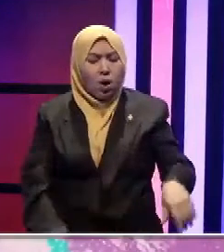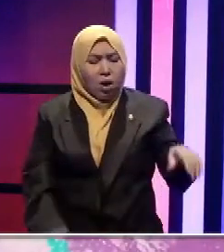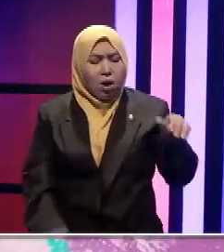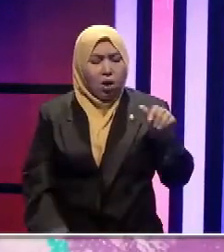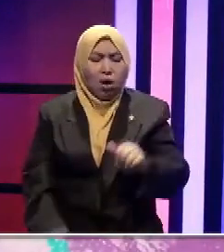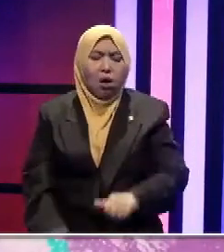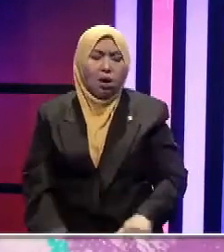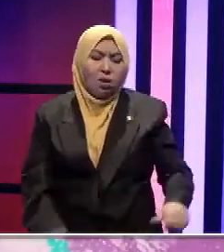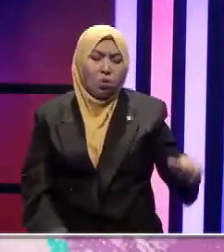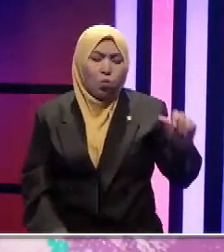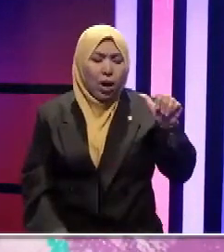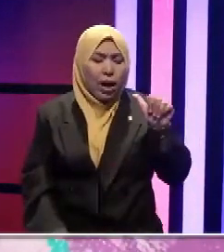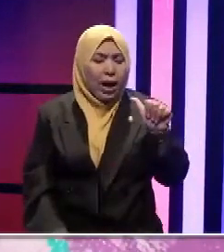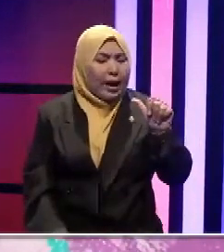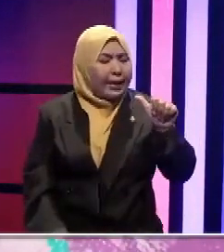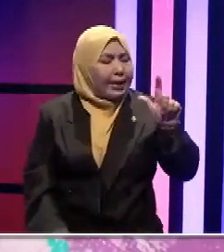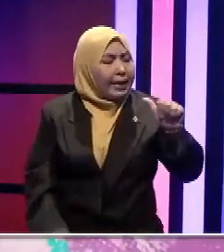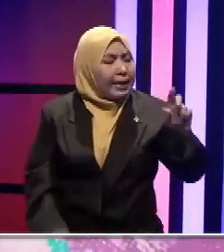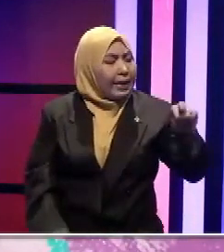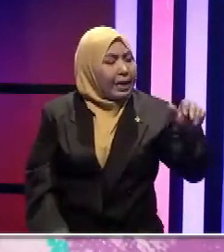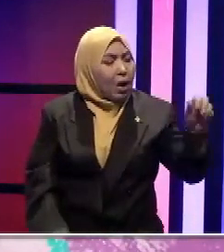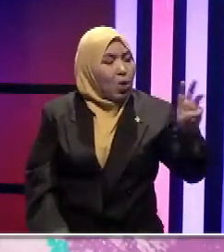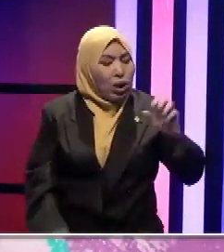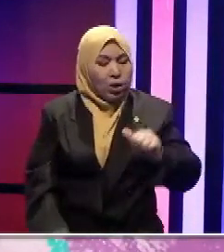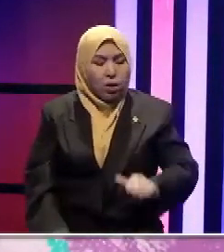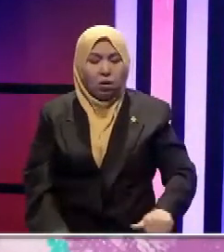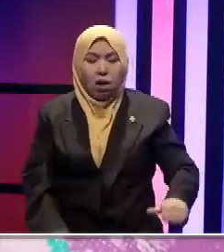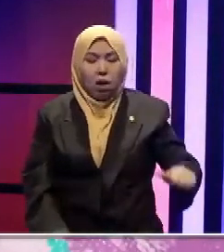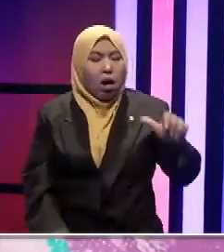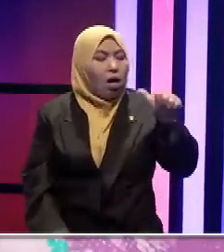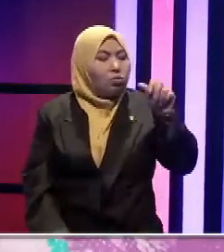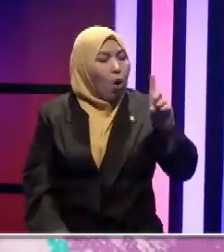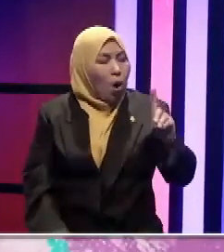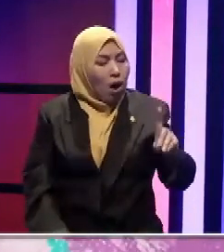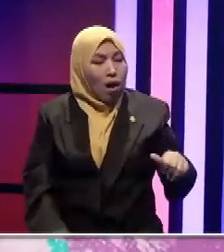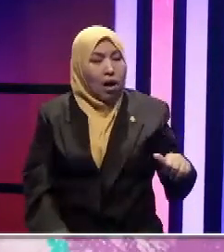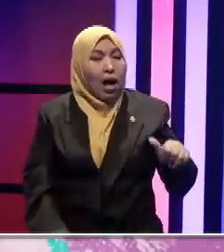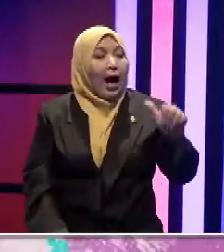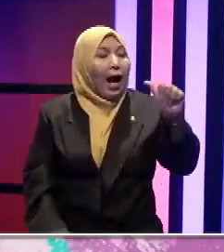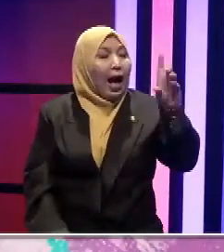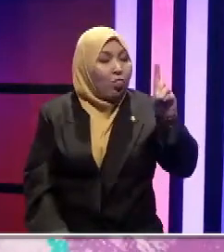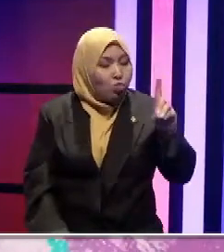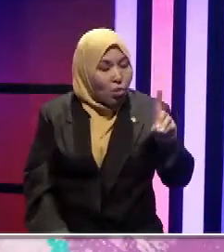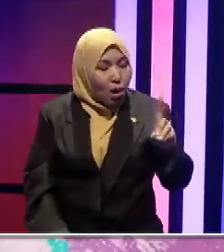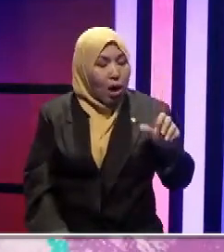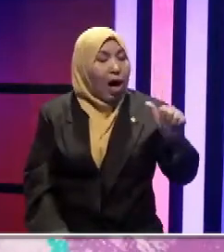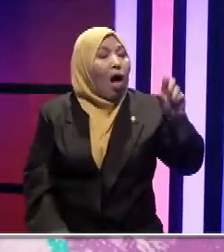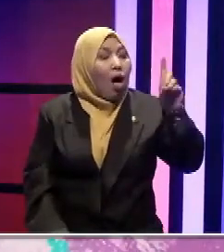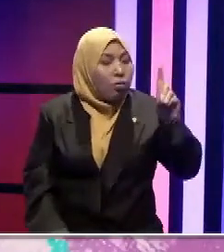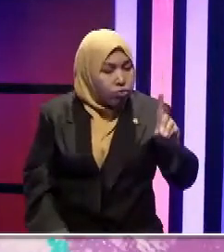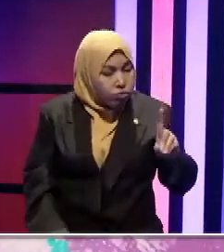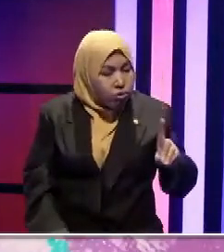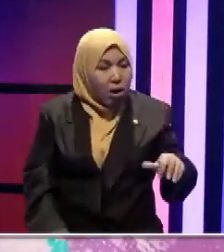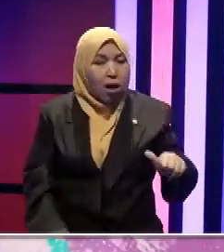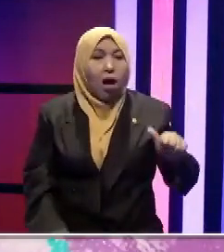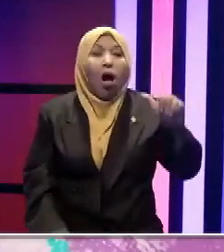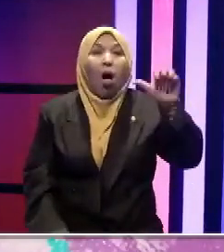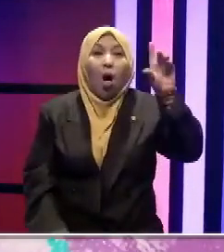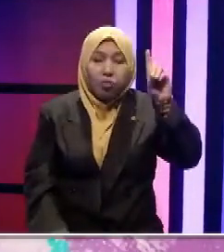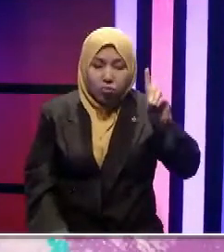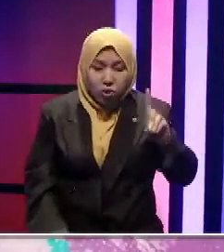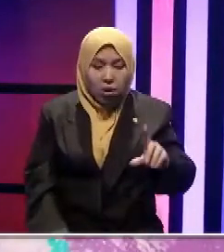hacker wadzu wa Allah kita beli Alba of High dibunyikannya dikuatkan